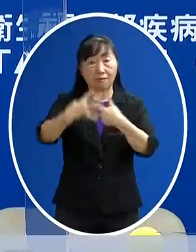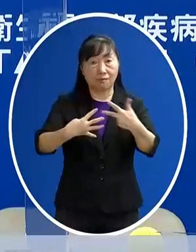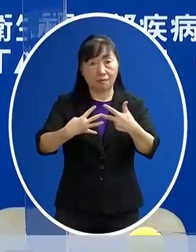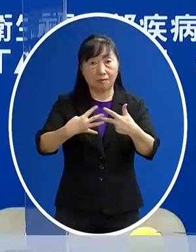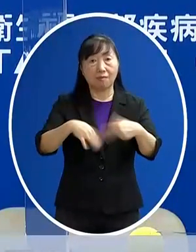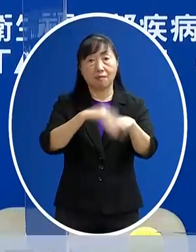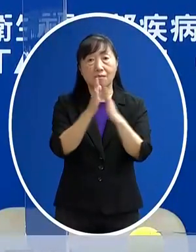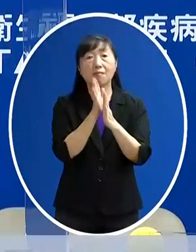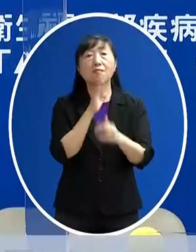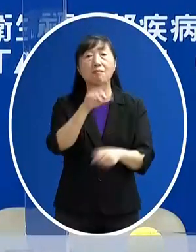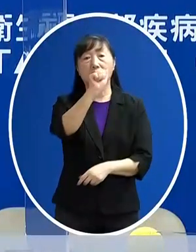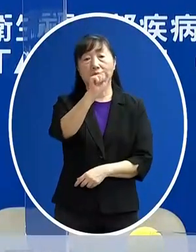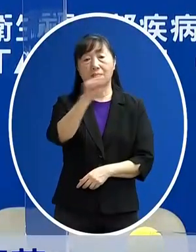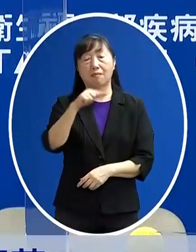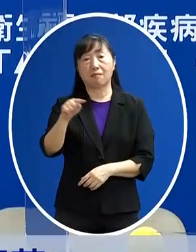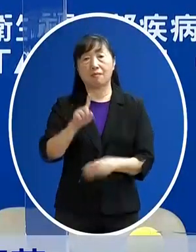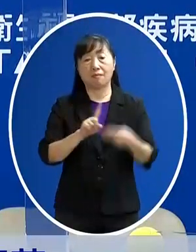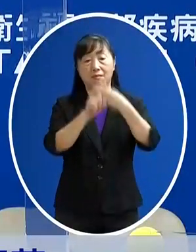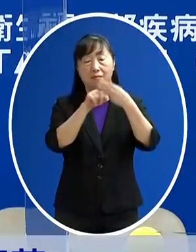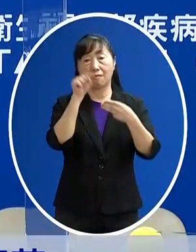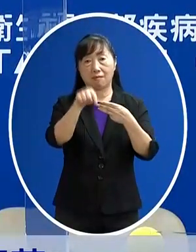未来的4周都是先提供 A